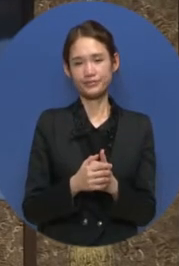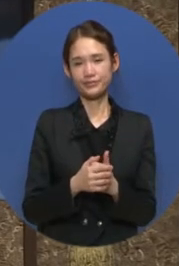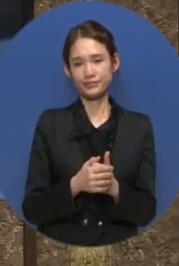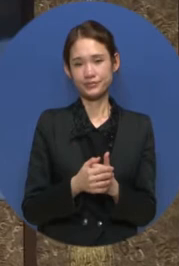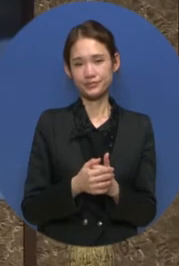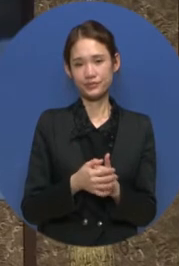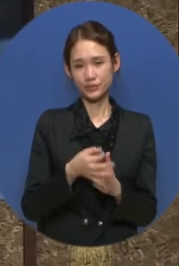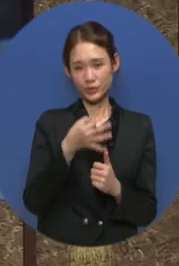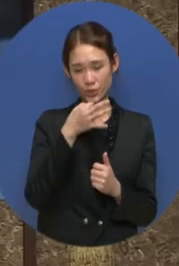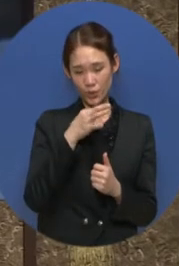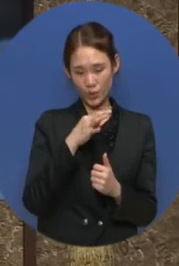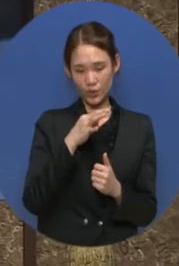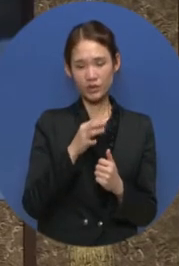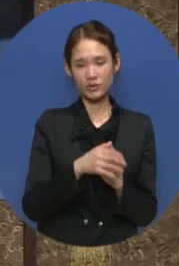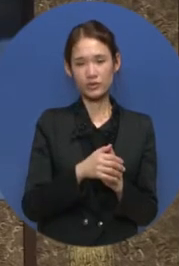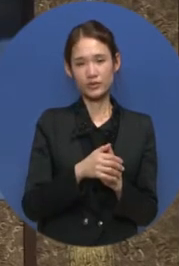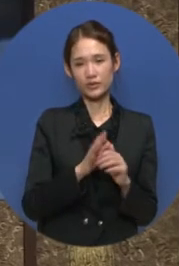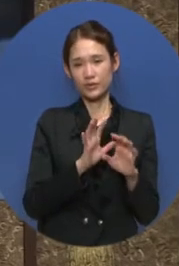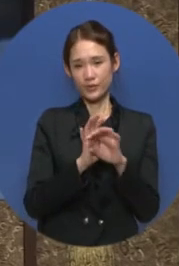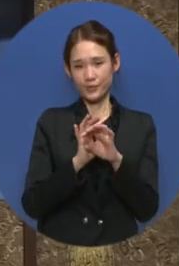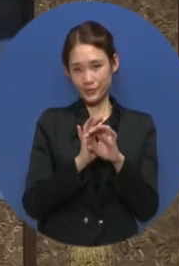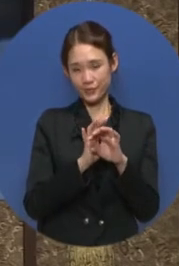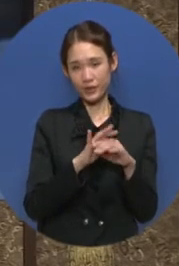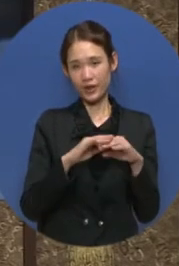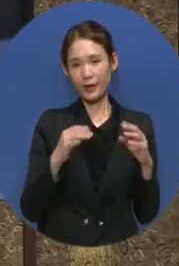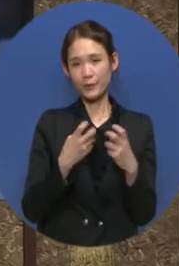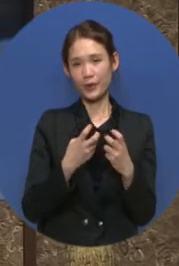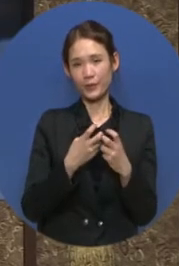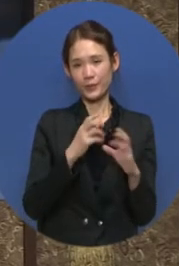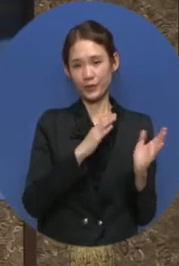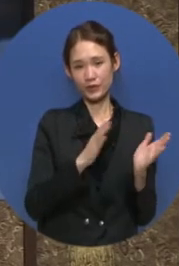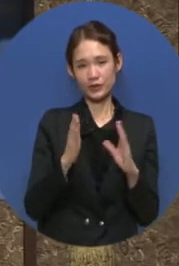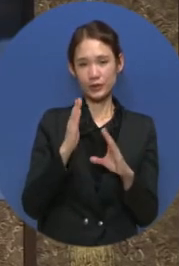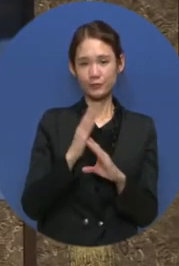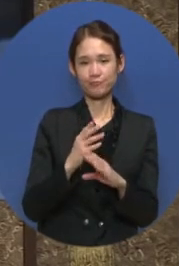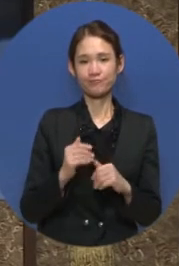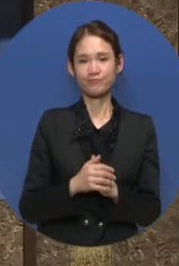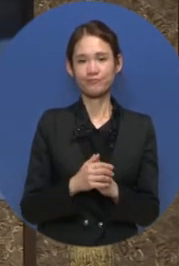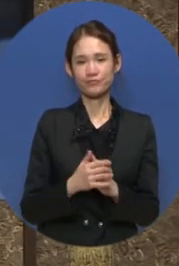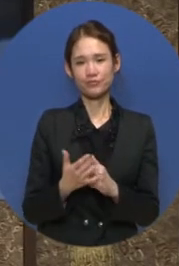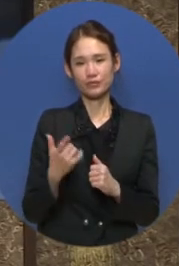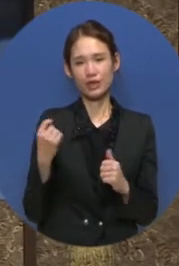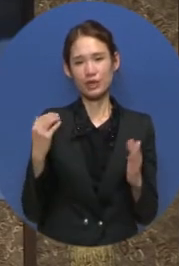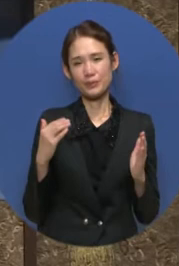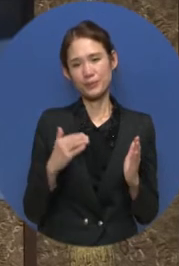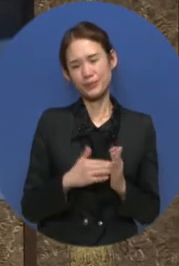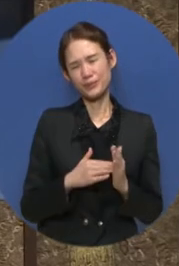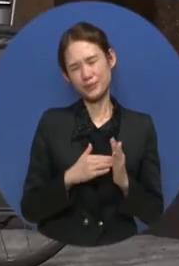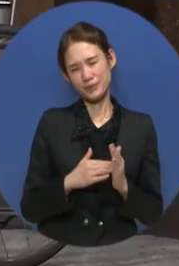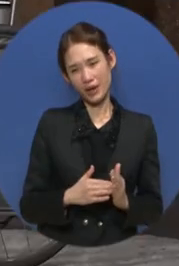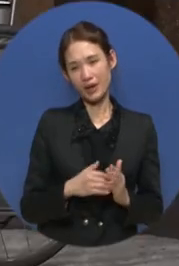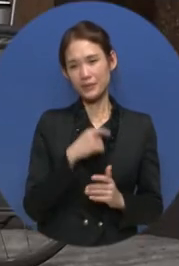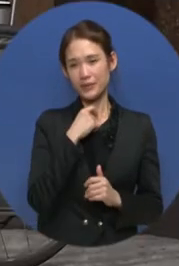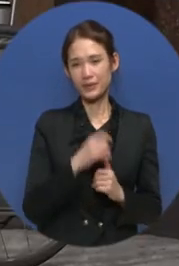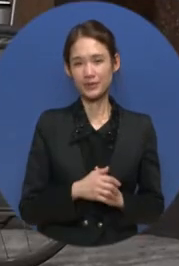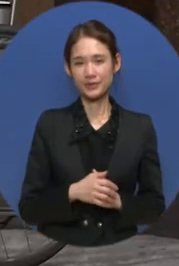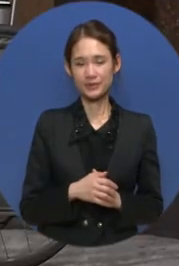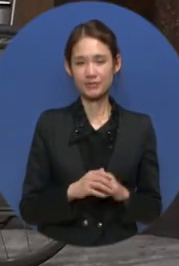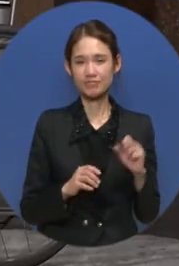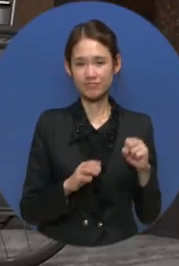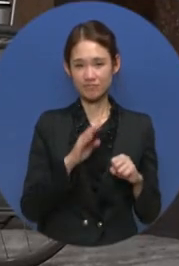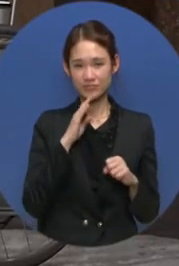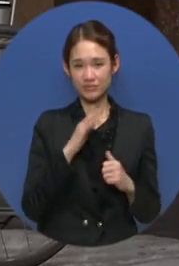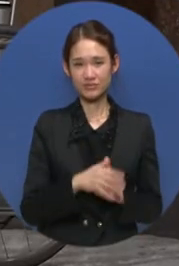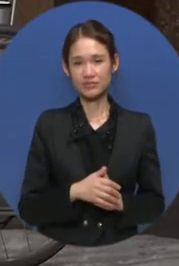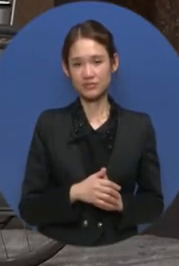좀 효율적으로 네. 코로나를 대처하기 위해서 지금 진행하고 있죠. 빨리 끝나기만을 사실 바라고 있습니다. 그렇죠.